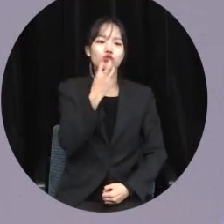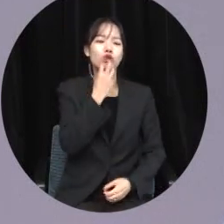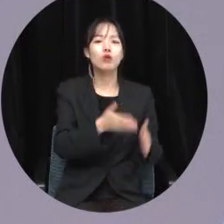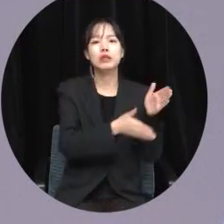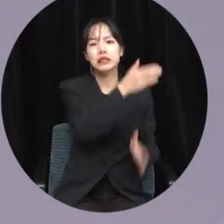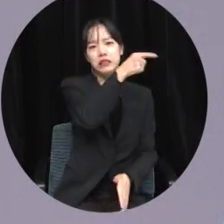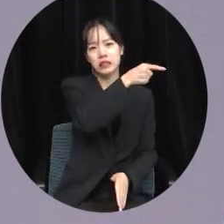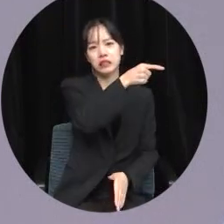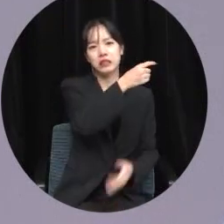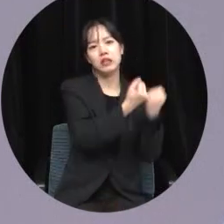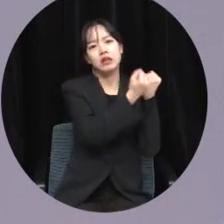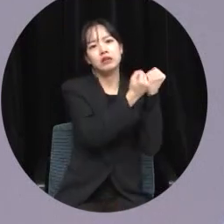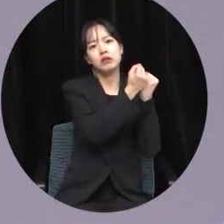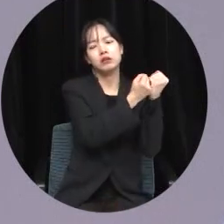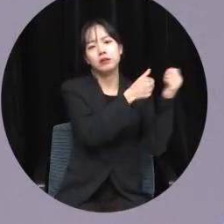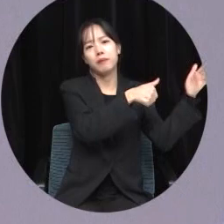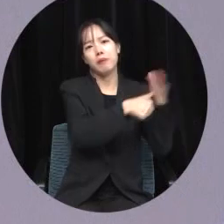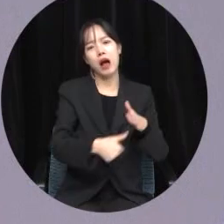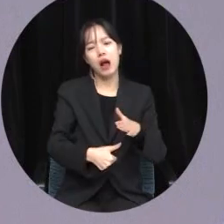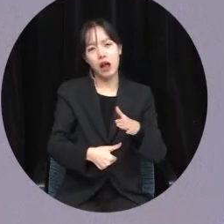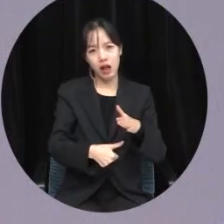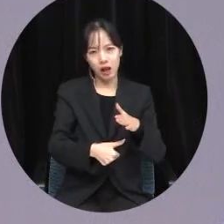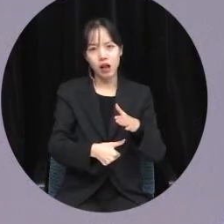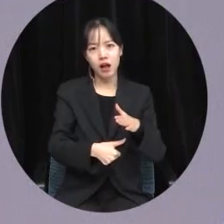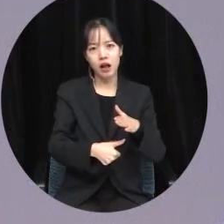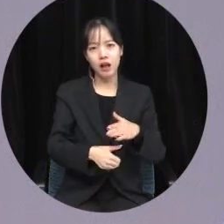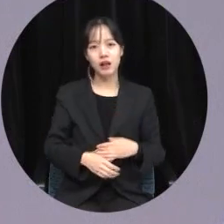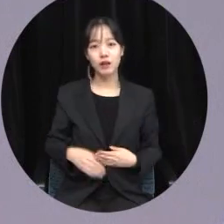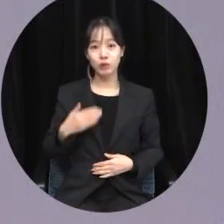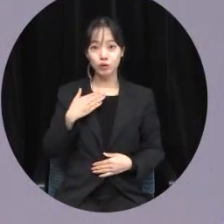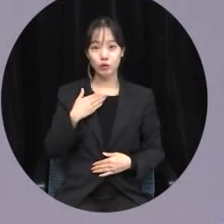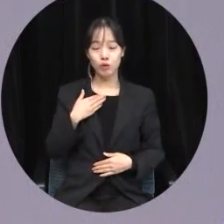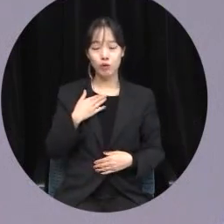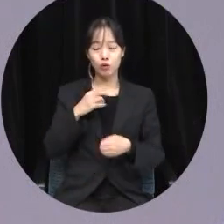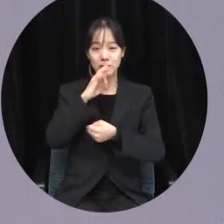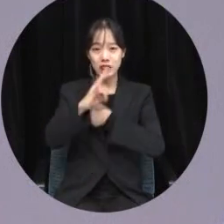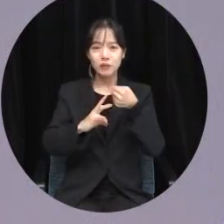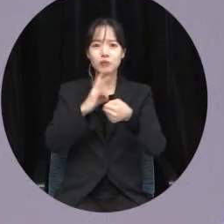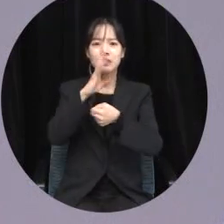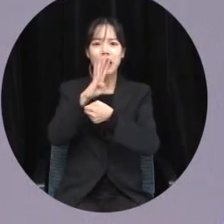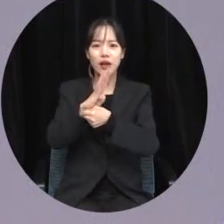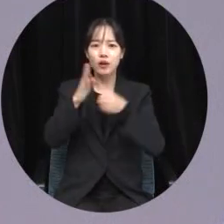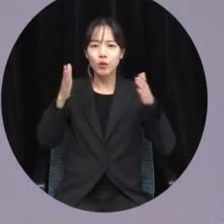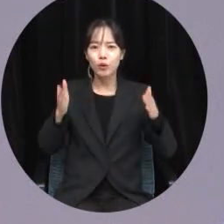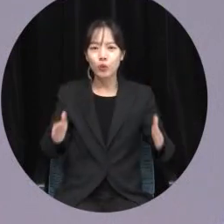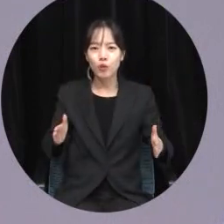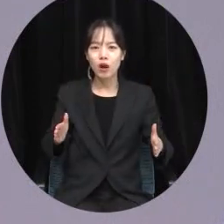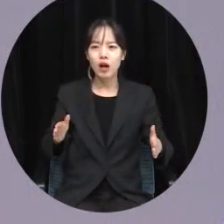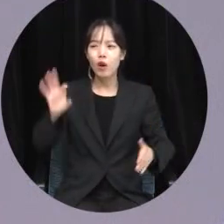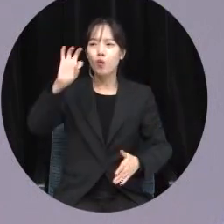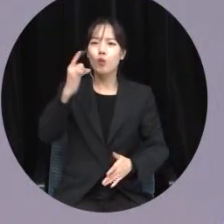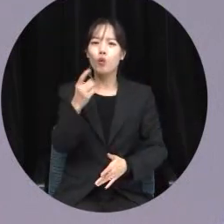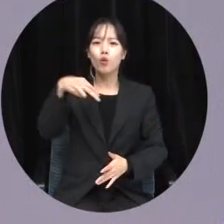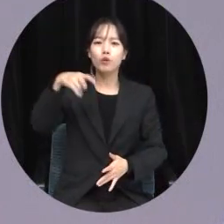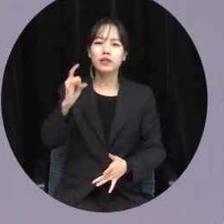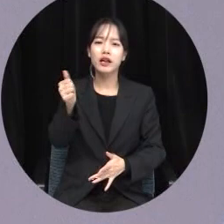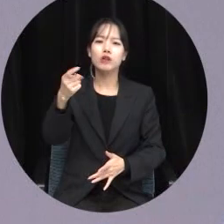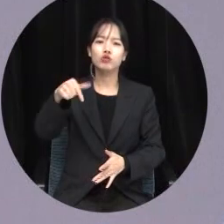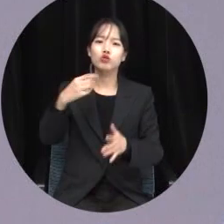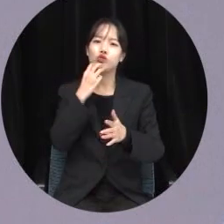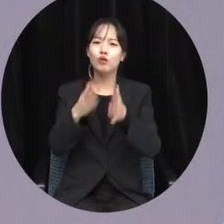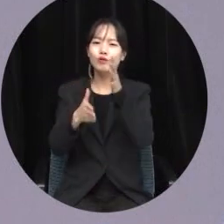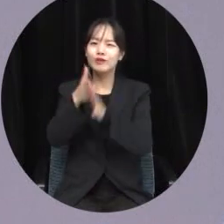못했기 때문입니다. 저 오경훈, 24년간의 오세훈 서울시장과의 끈끈한 신뢰관계를